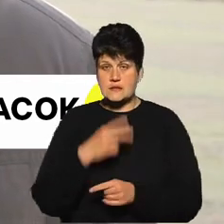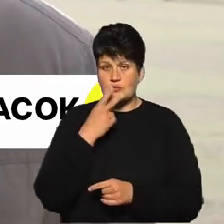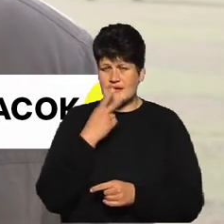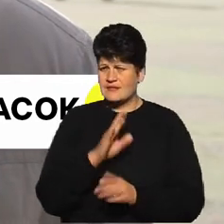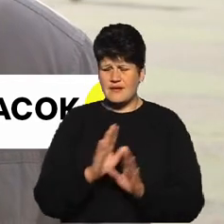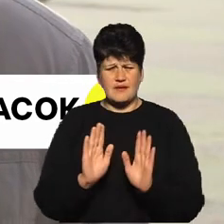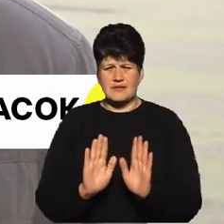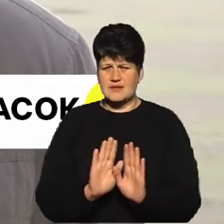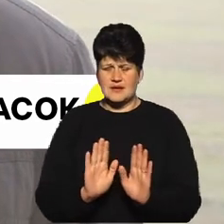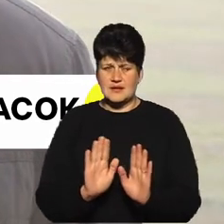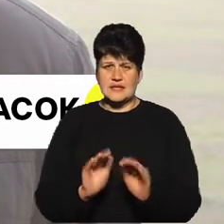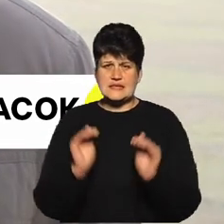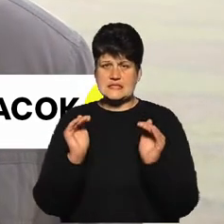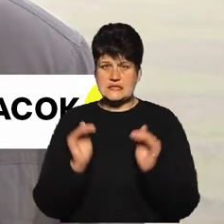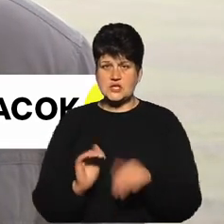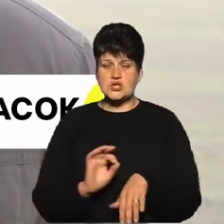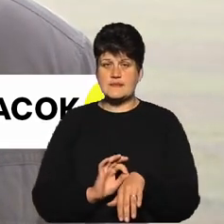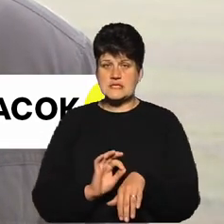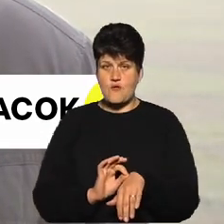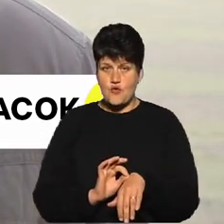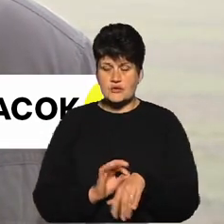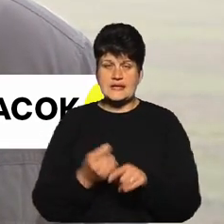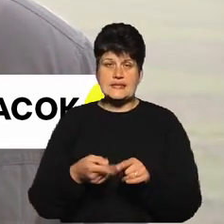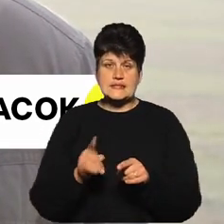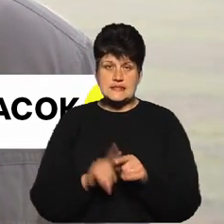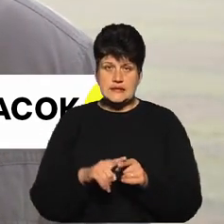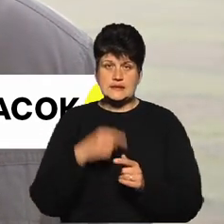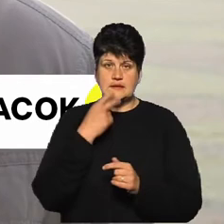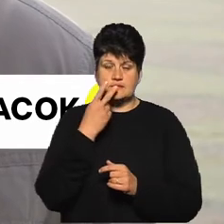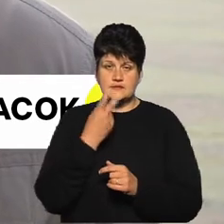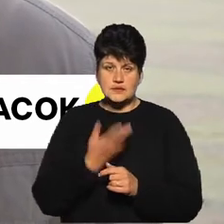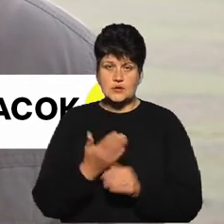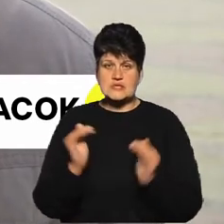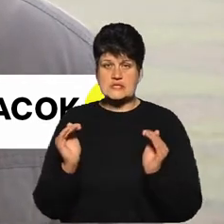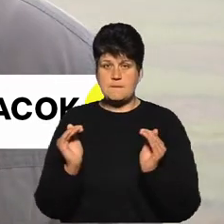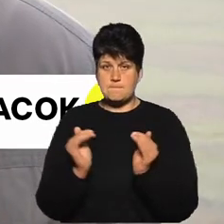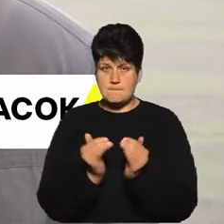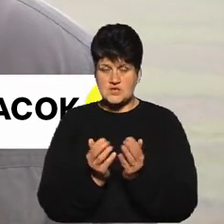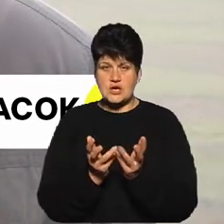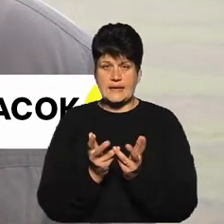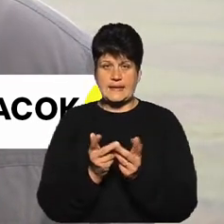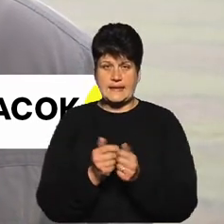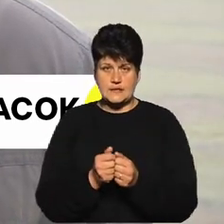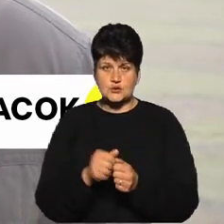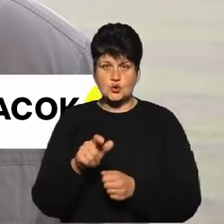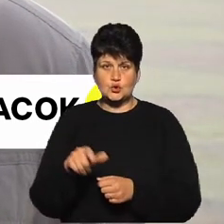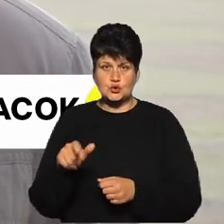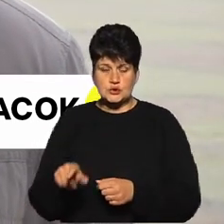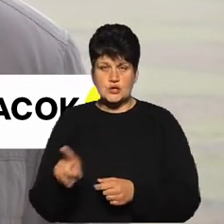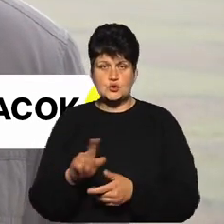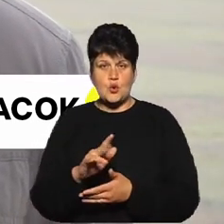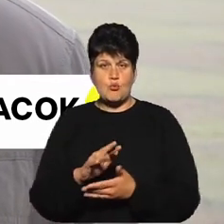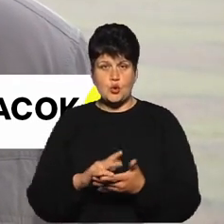тільки зниженням захворюваності, це проявляється в зменшенні кількості людей, що